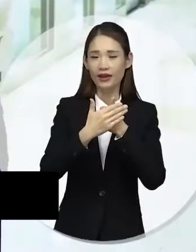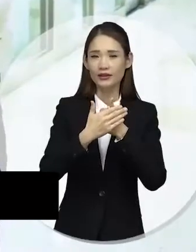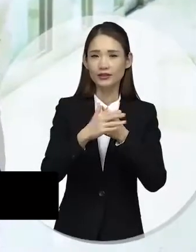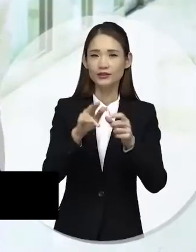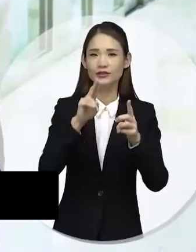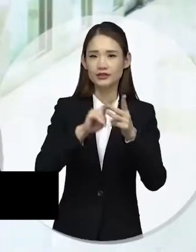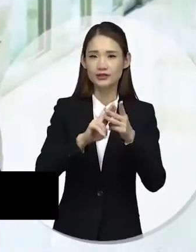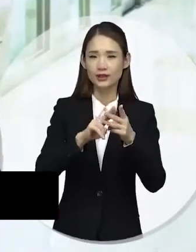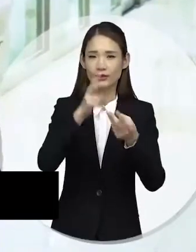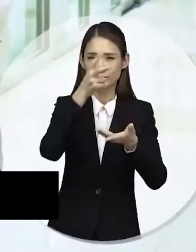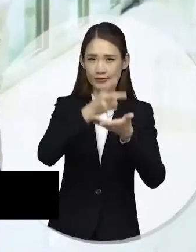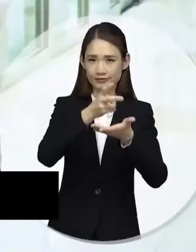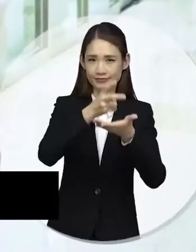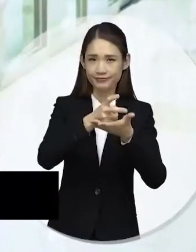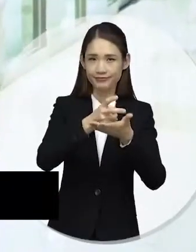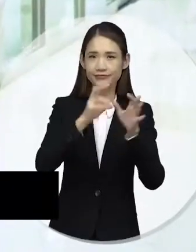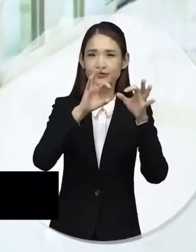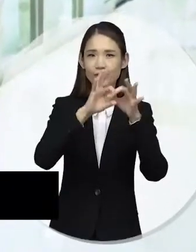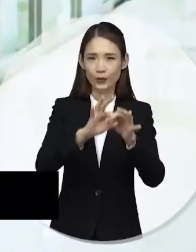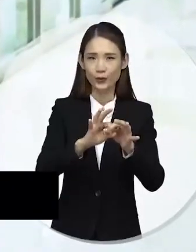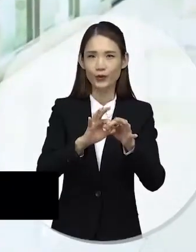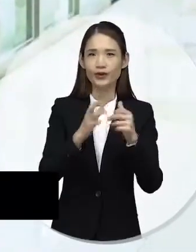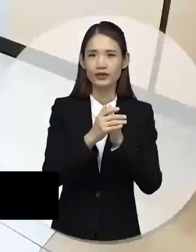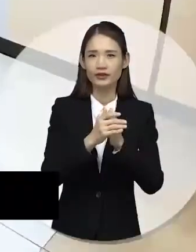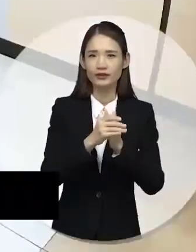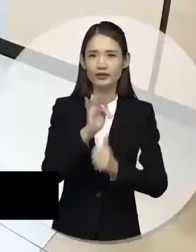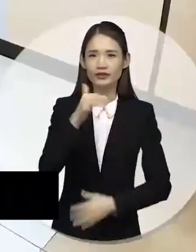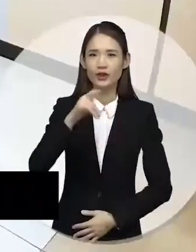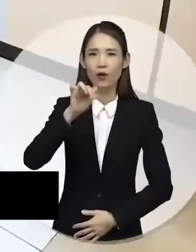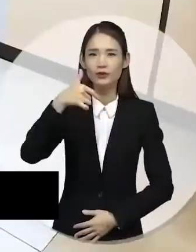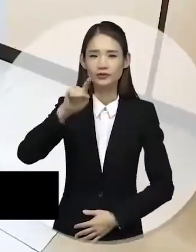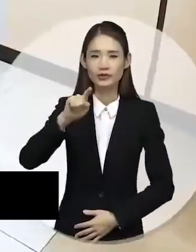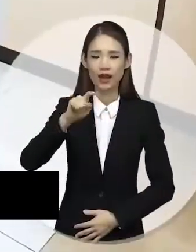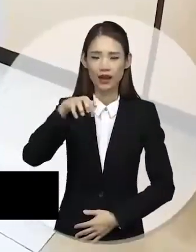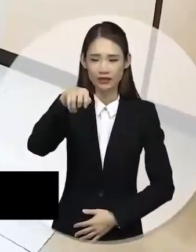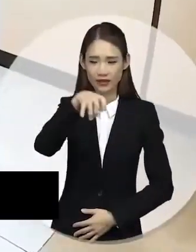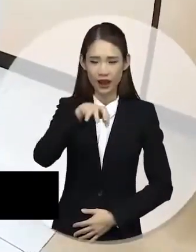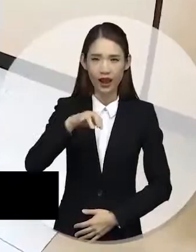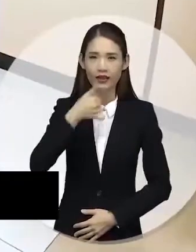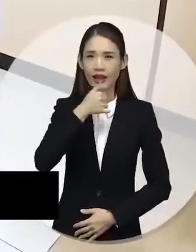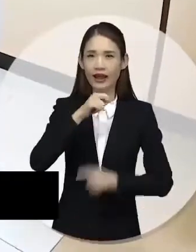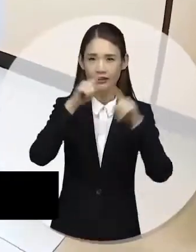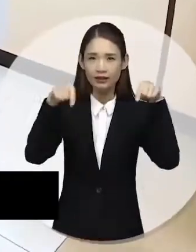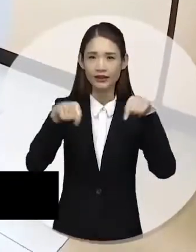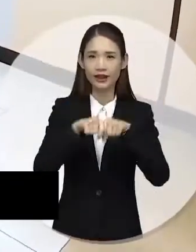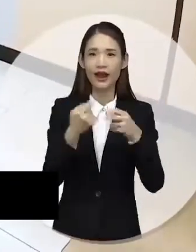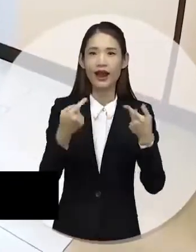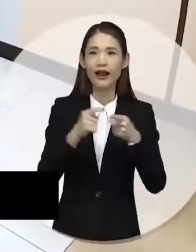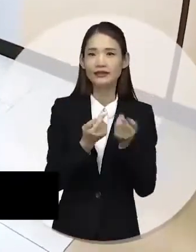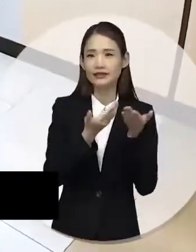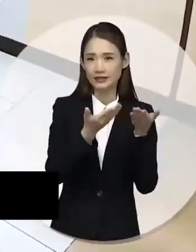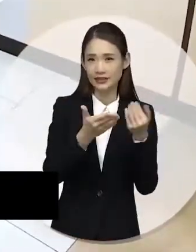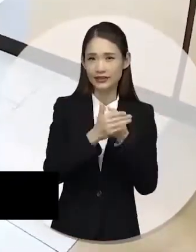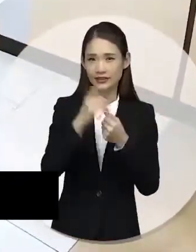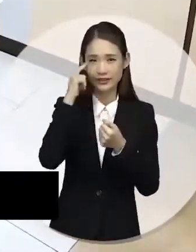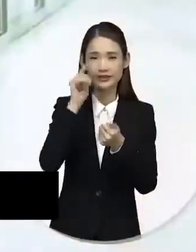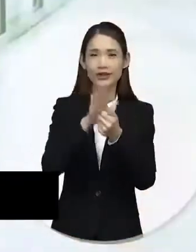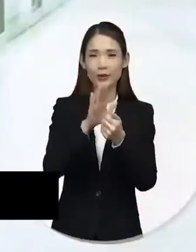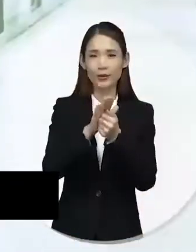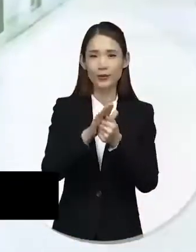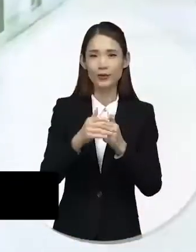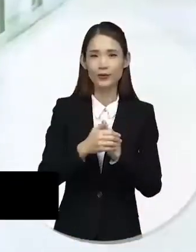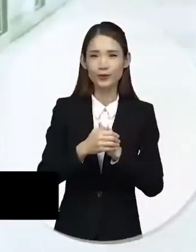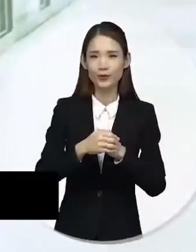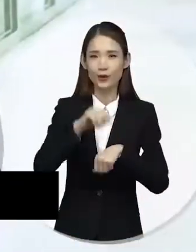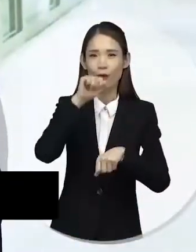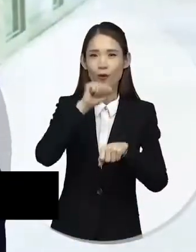대한 지원 제도들과 관련한 또 점자 안내 자료가 있어서 네. 이것도 같이 드릴 테니까 참고하시면 좋을 것 같아요.